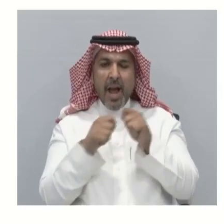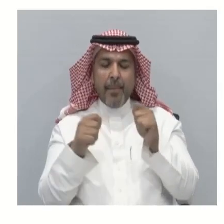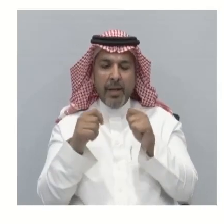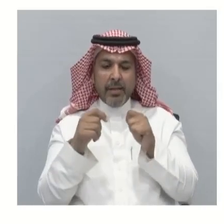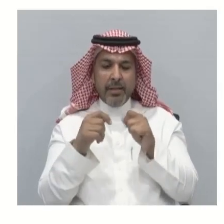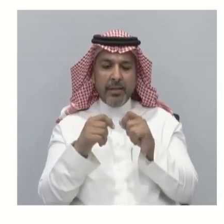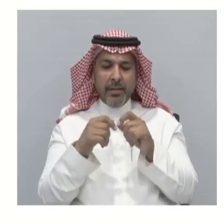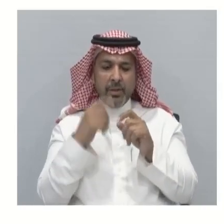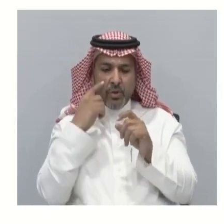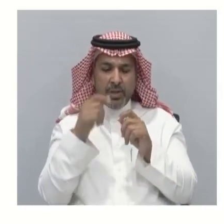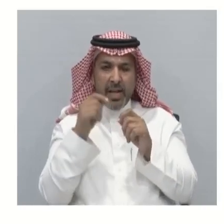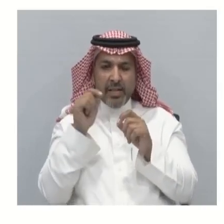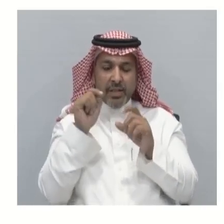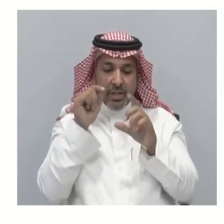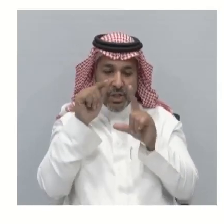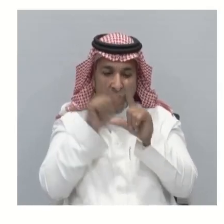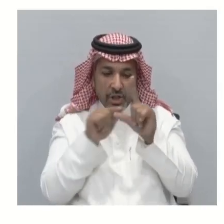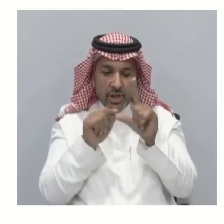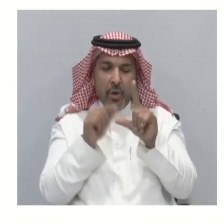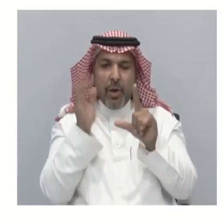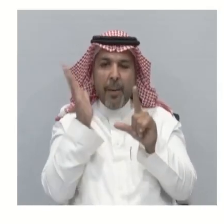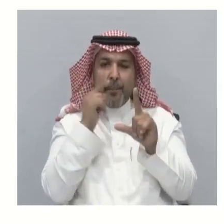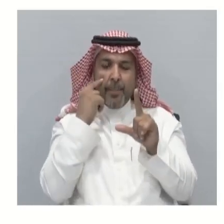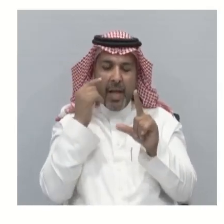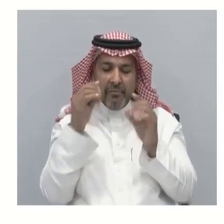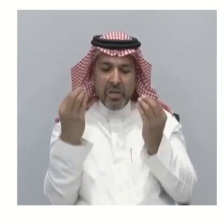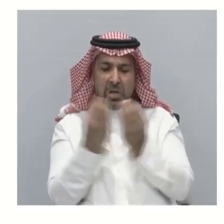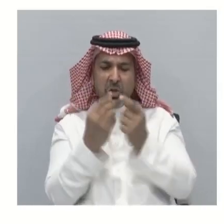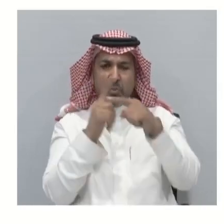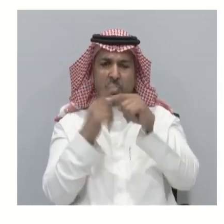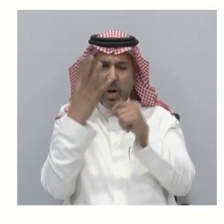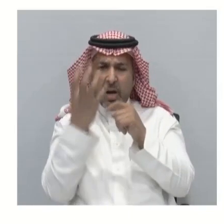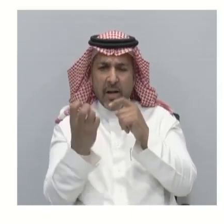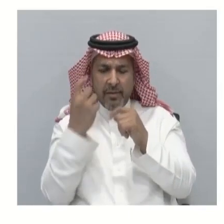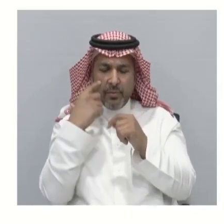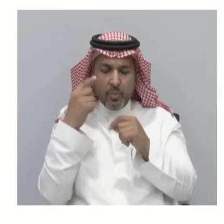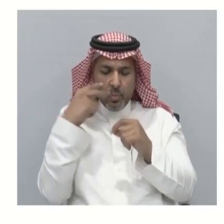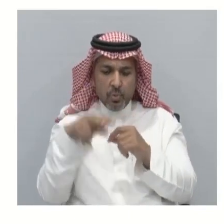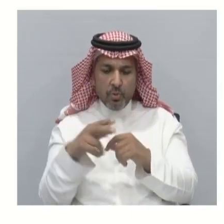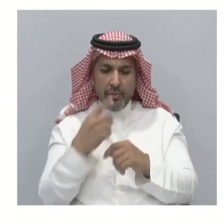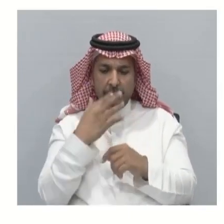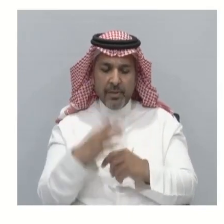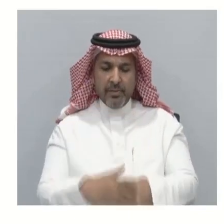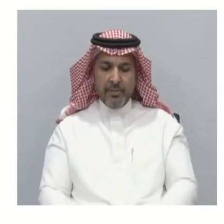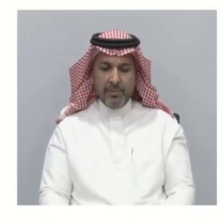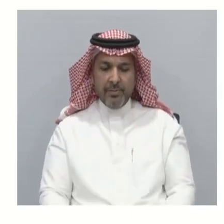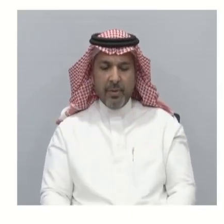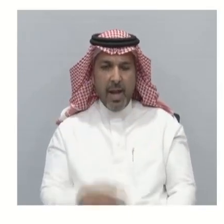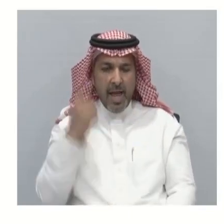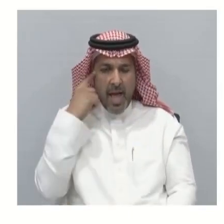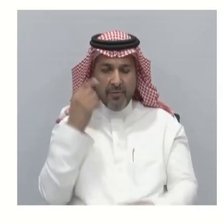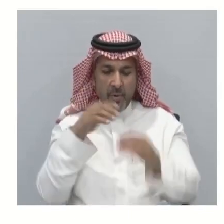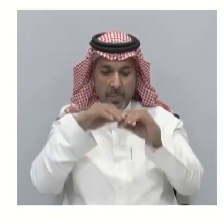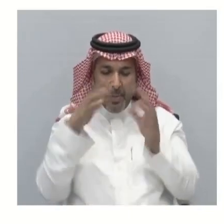الزوايا الموجوده عندي في في هذا الشكل وتلاحظون اني جبتها من خلال مجموع زوايا